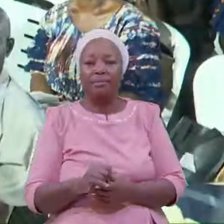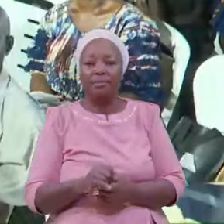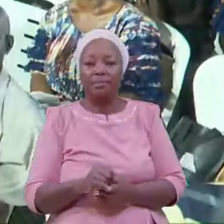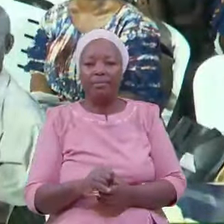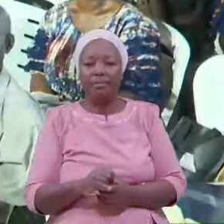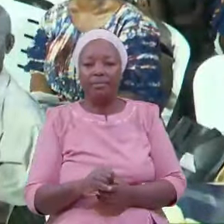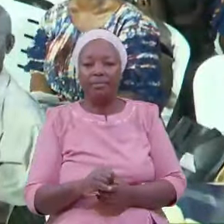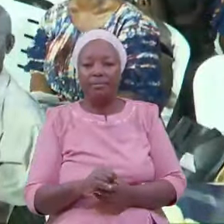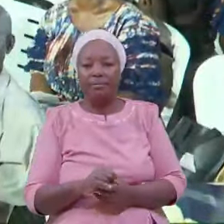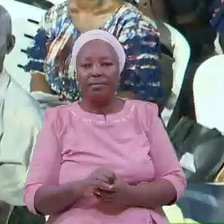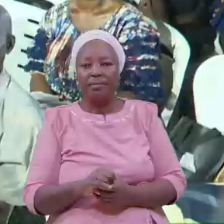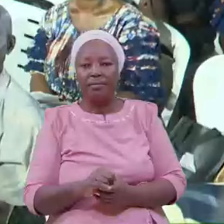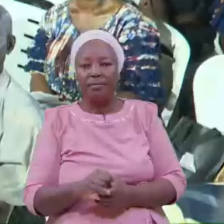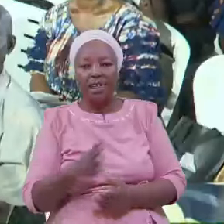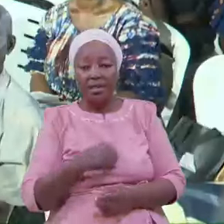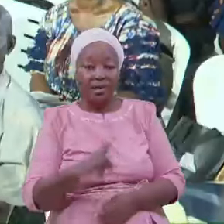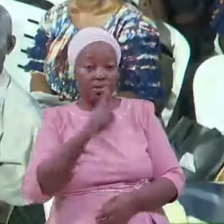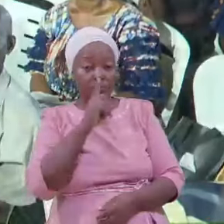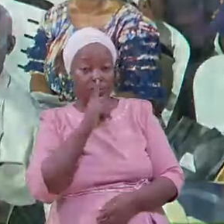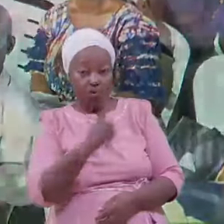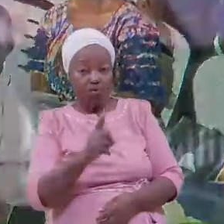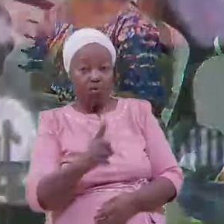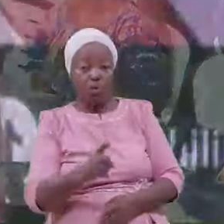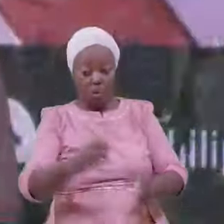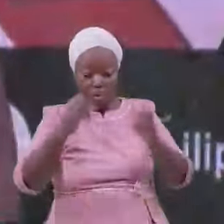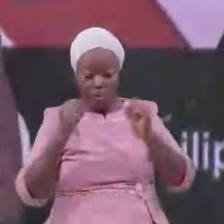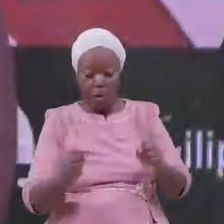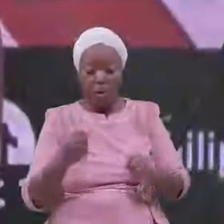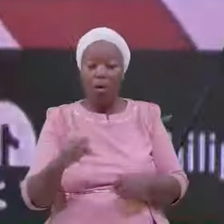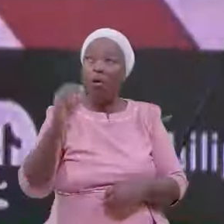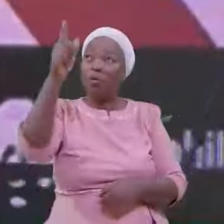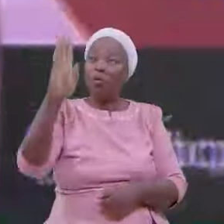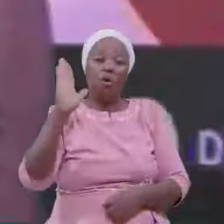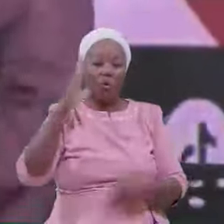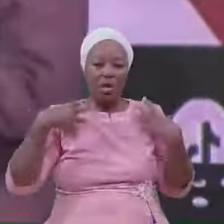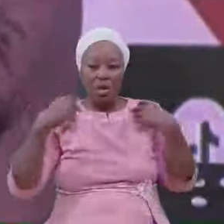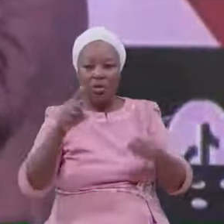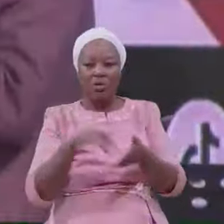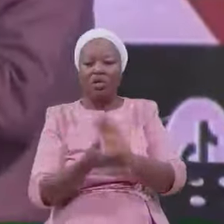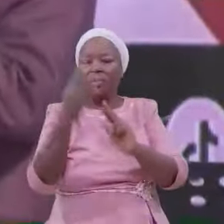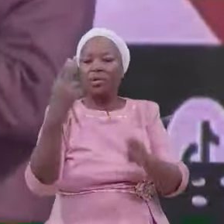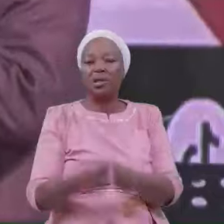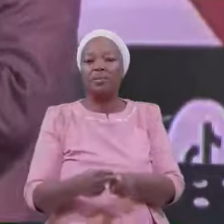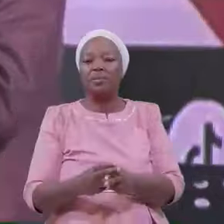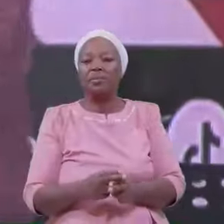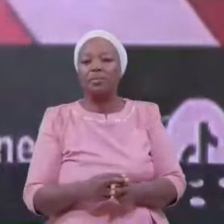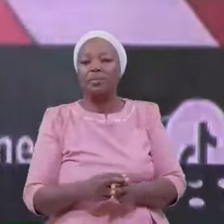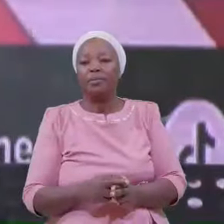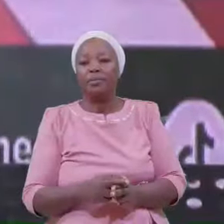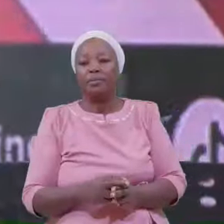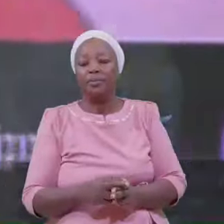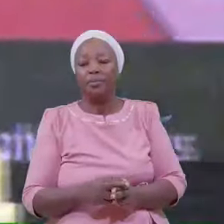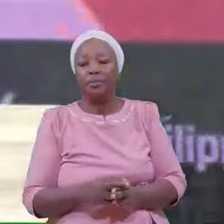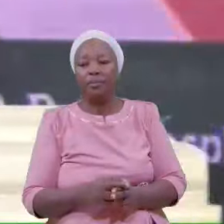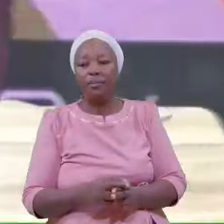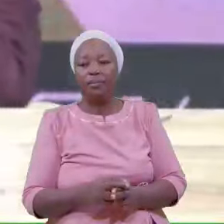Kanya. And the genuine power of God will heal you. Yan ang tunay na kapangyarihan ng Panginoon